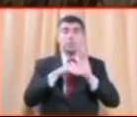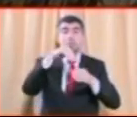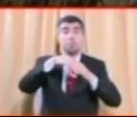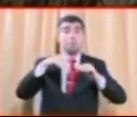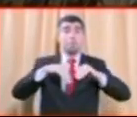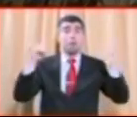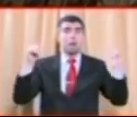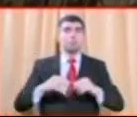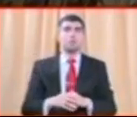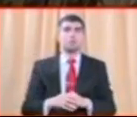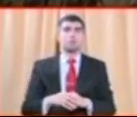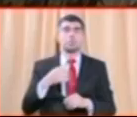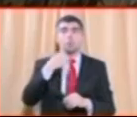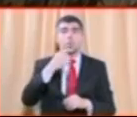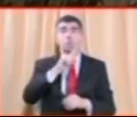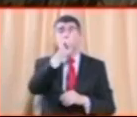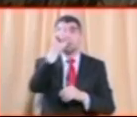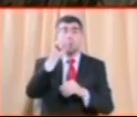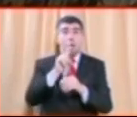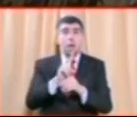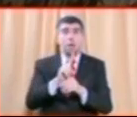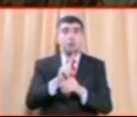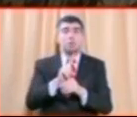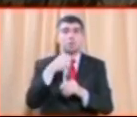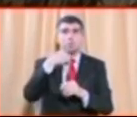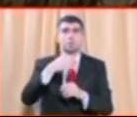السادة النواب، السؤال كيتعلق بالسادة النواب.